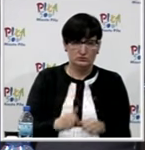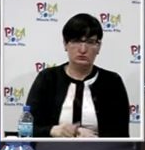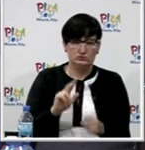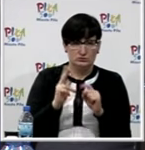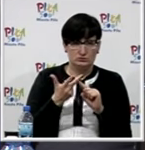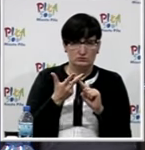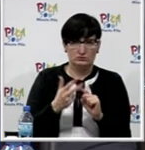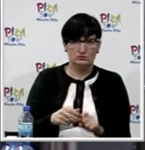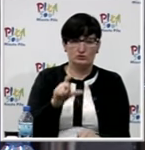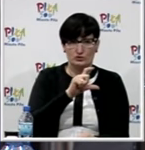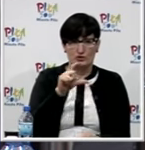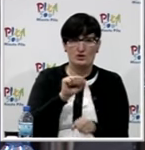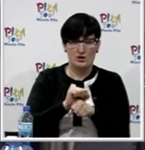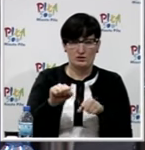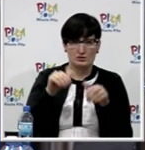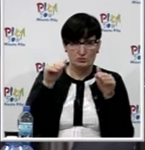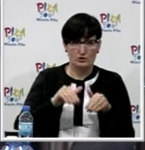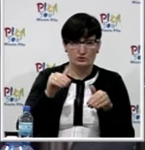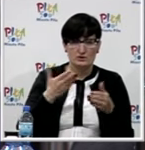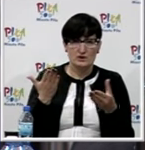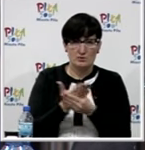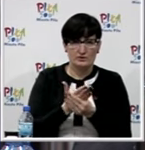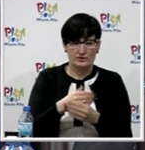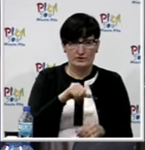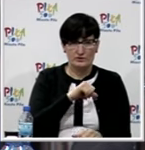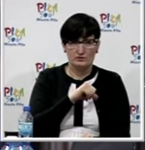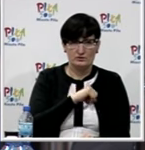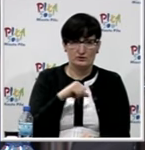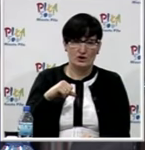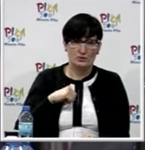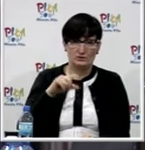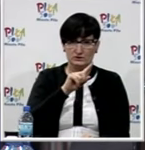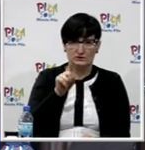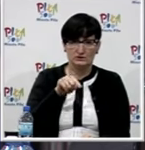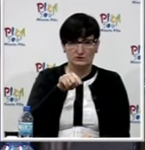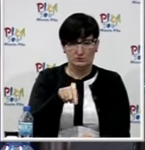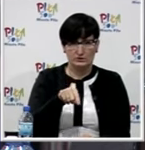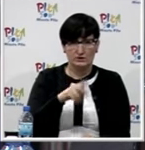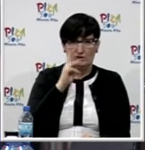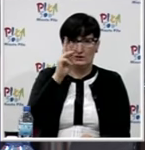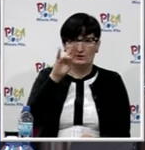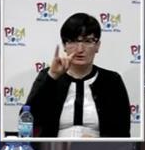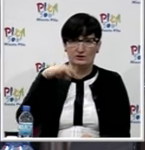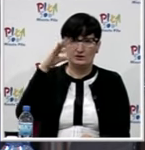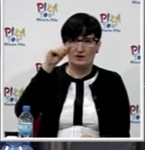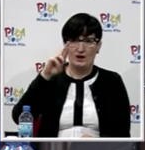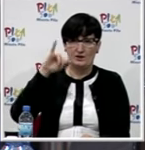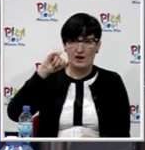czy jest możliwość zapoznania się z tymi kryteriami i składem